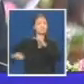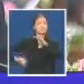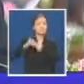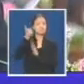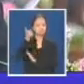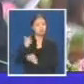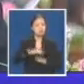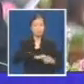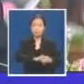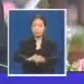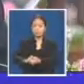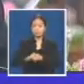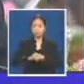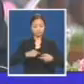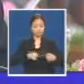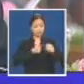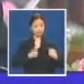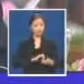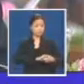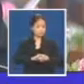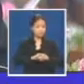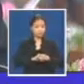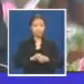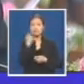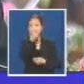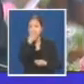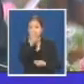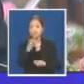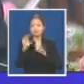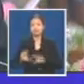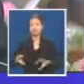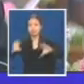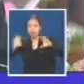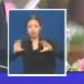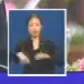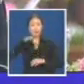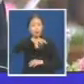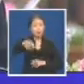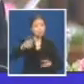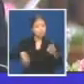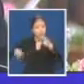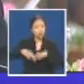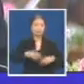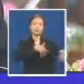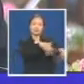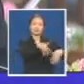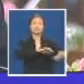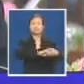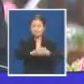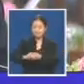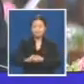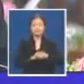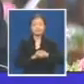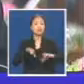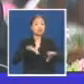ร่วมมือร่วมใจระหว่างภาครัฐภาคประชาชนและองค์กรปกครองส่วนท้องถิ่นในการจัดระบบ